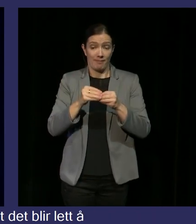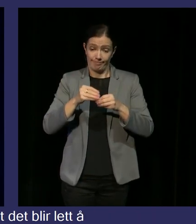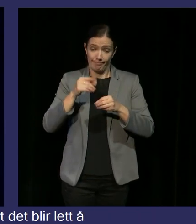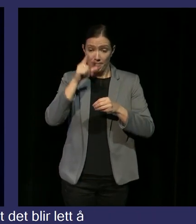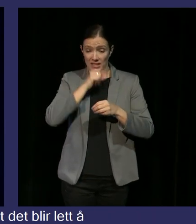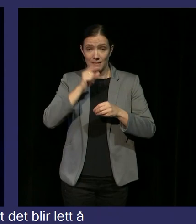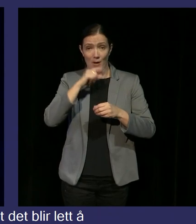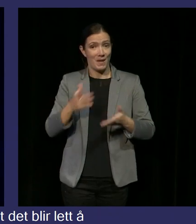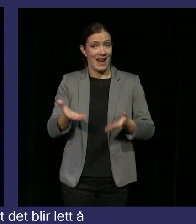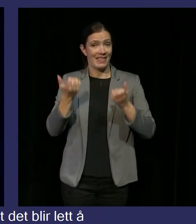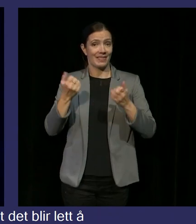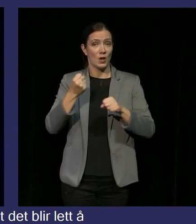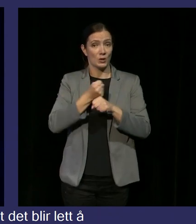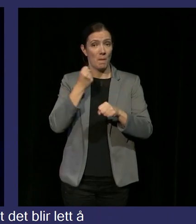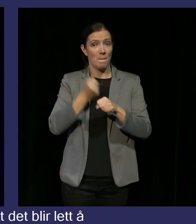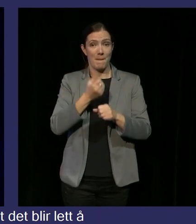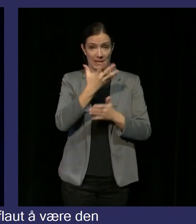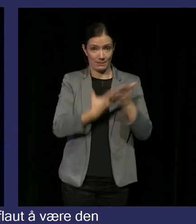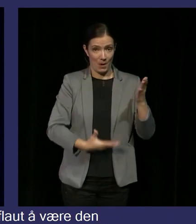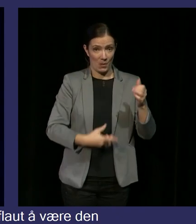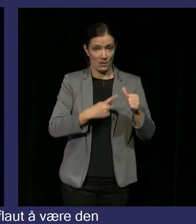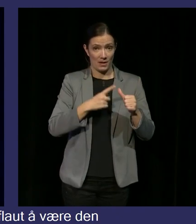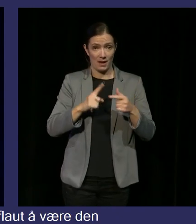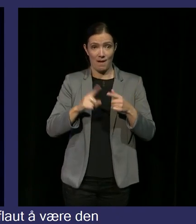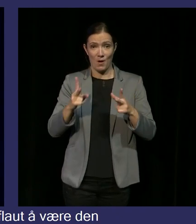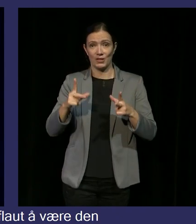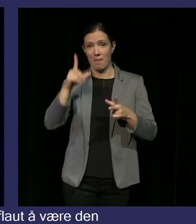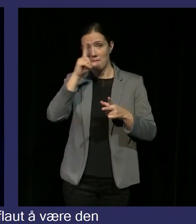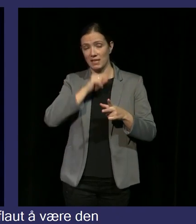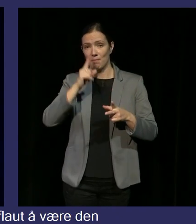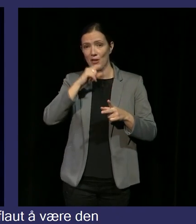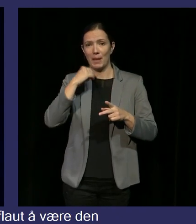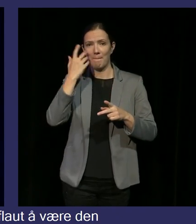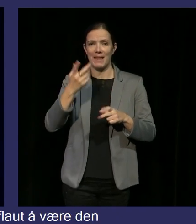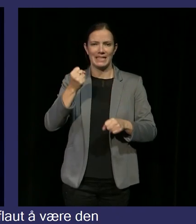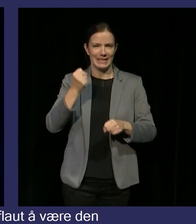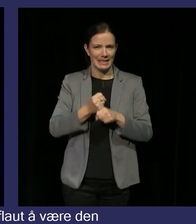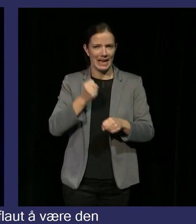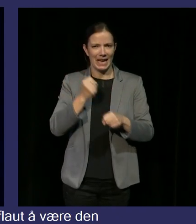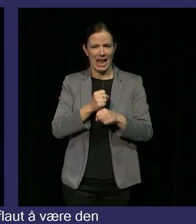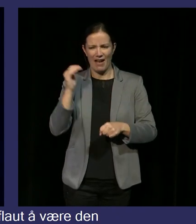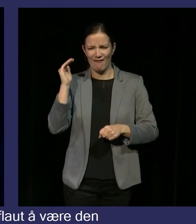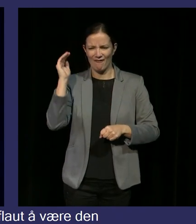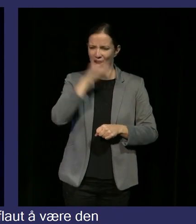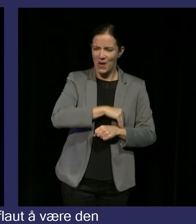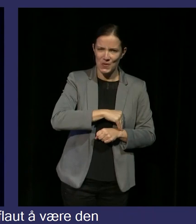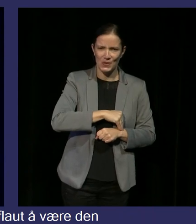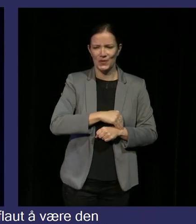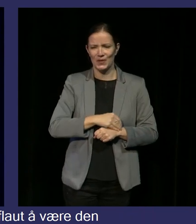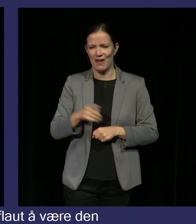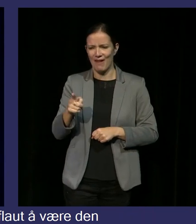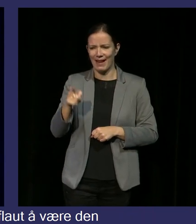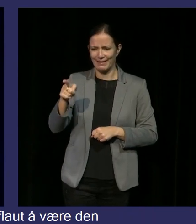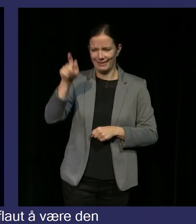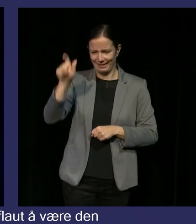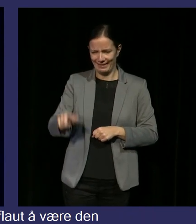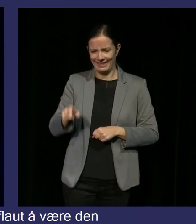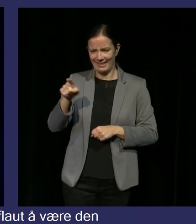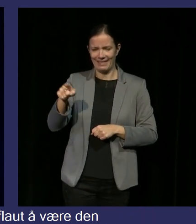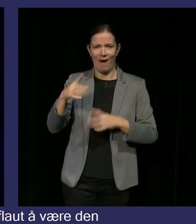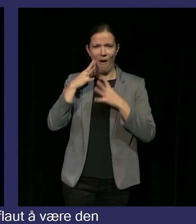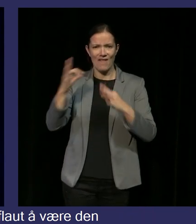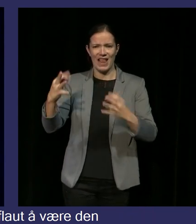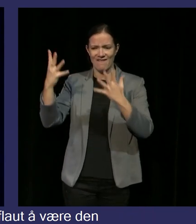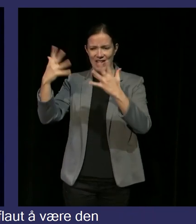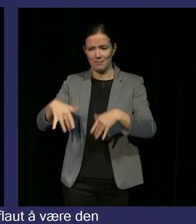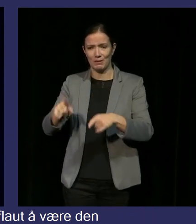det blir lett å arbeide med språket, og vi skal sørge for at det blir skikkelig flaut å være den offentlige virksomheten